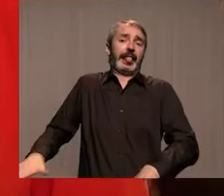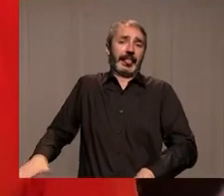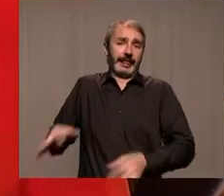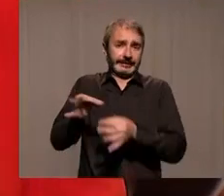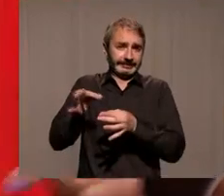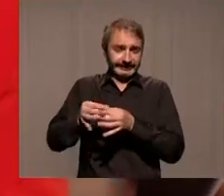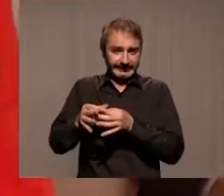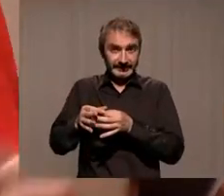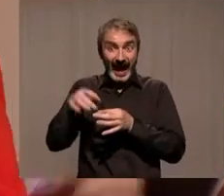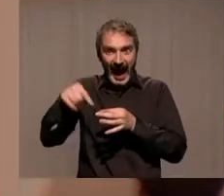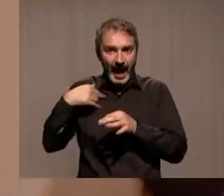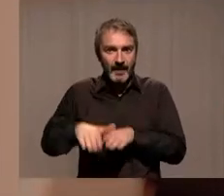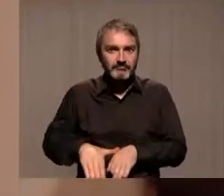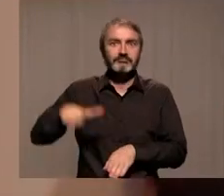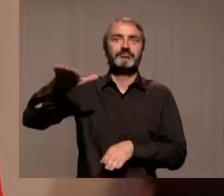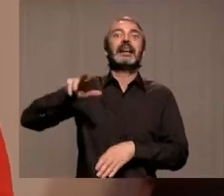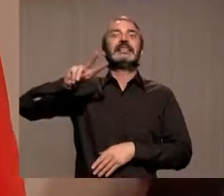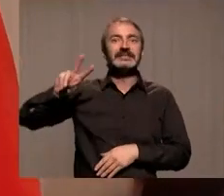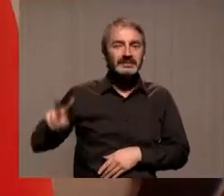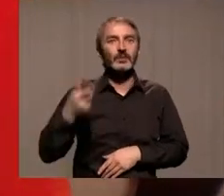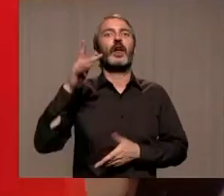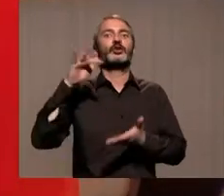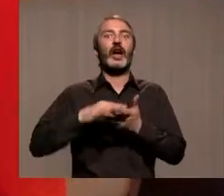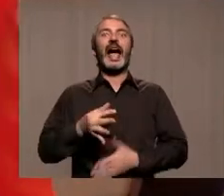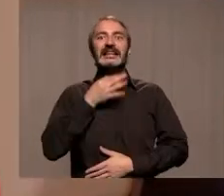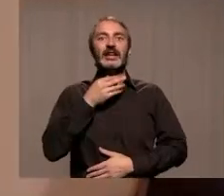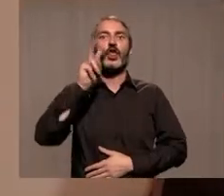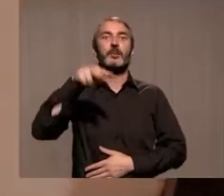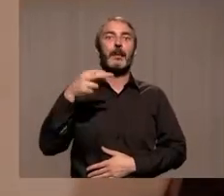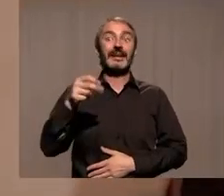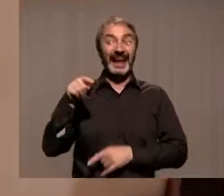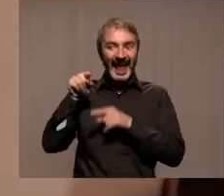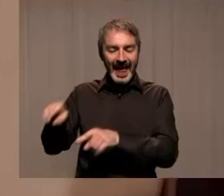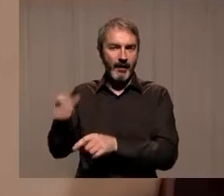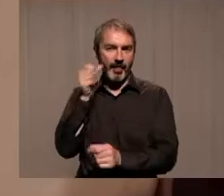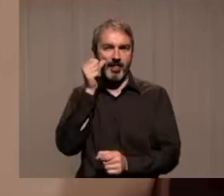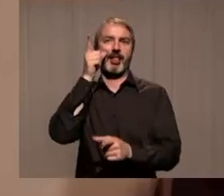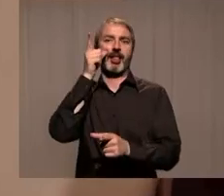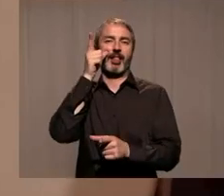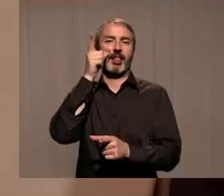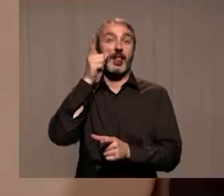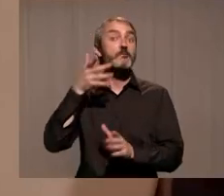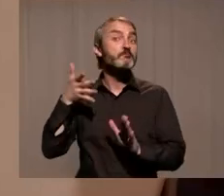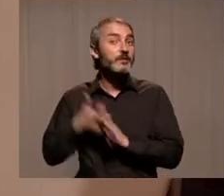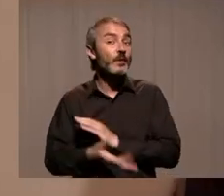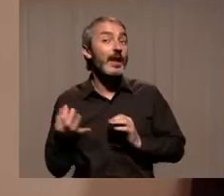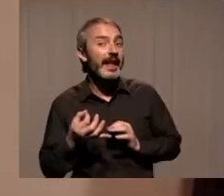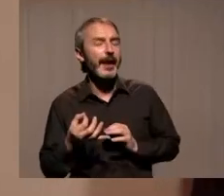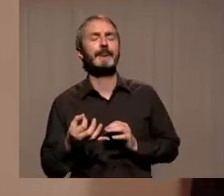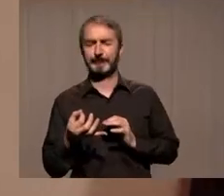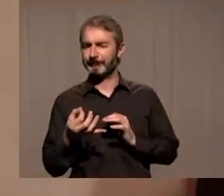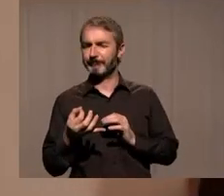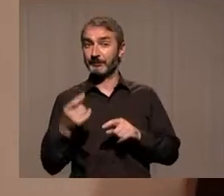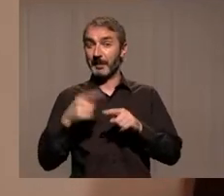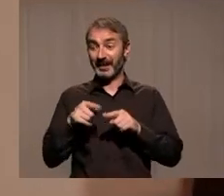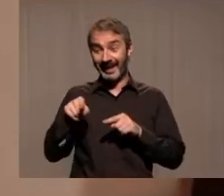carrera, i ara els hi ha tocat viure el 2020, serà una generació extraordinària. Per què? Doncs perquè segurament